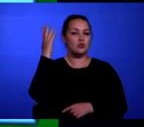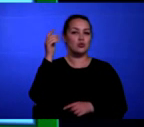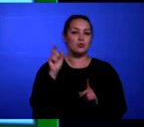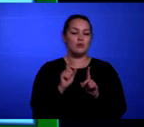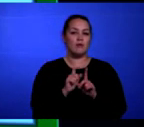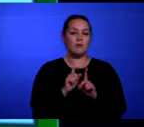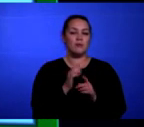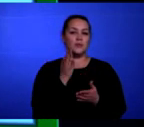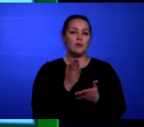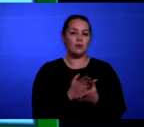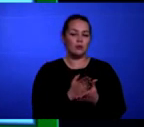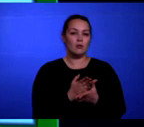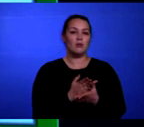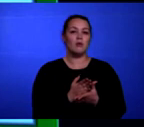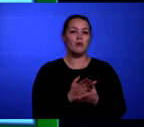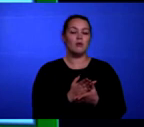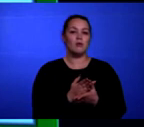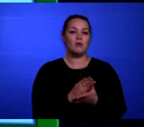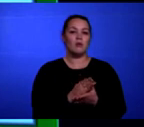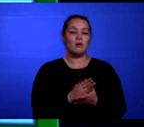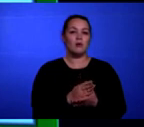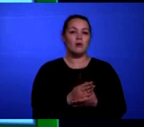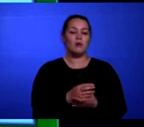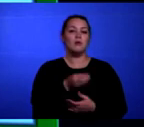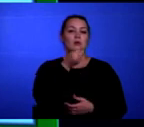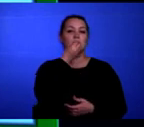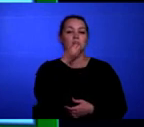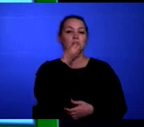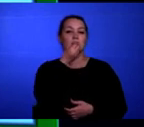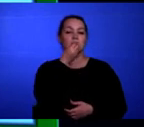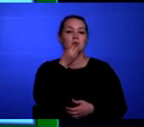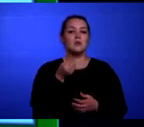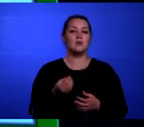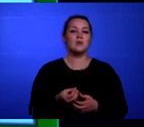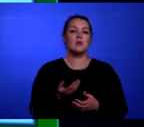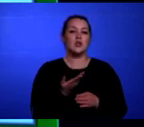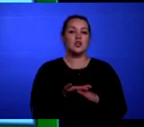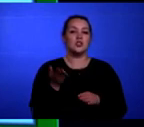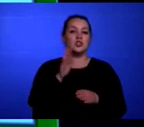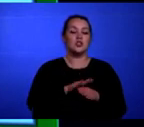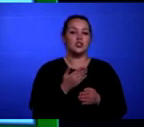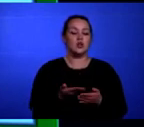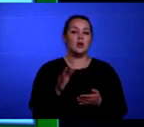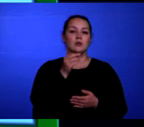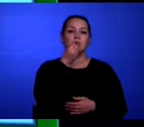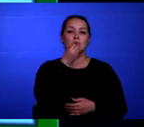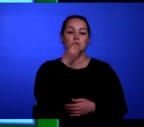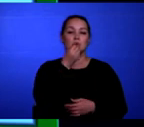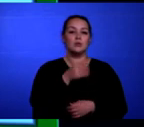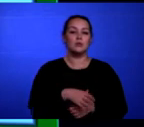есть жарить кушать есть кушать